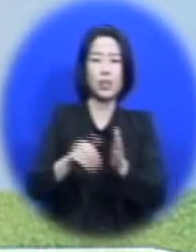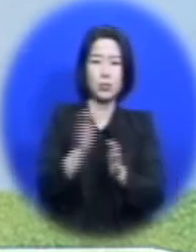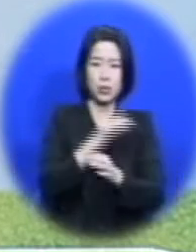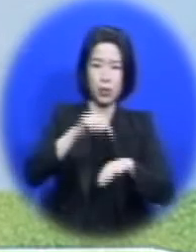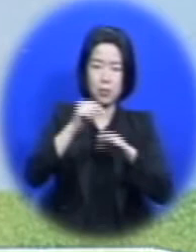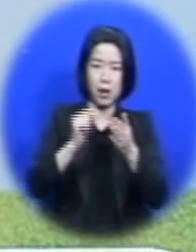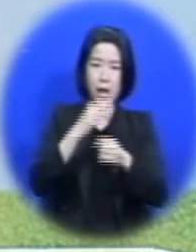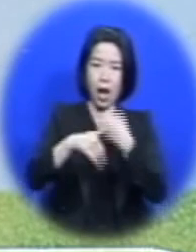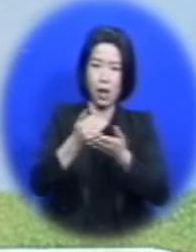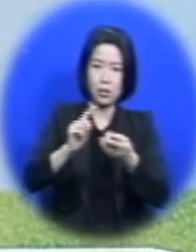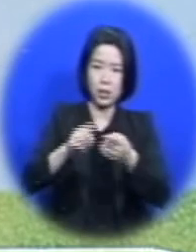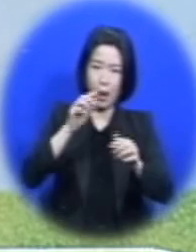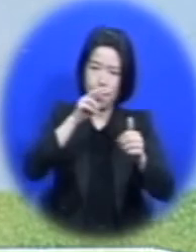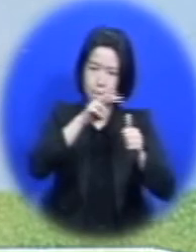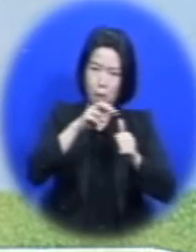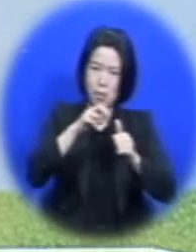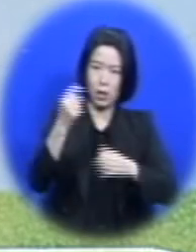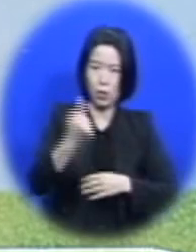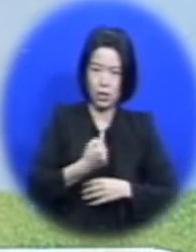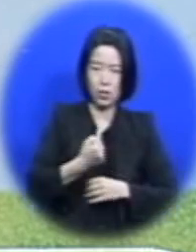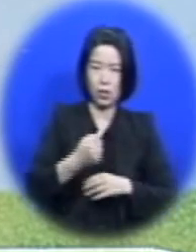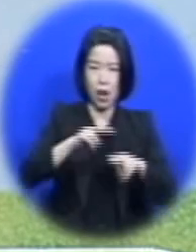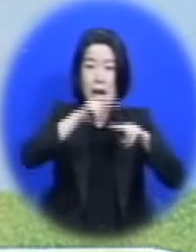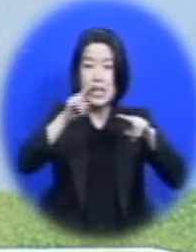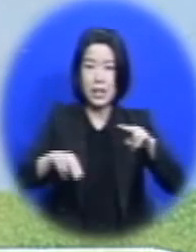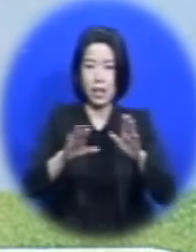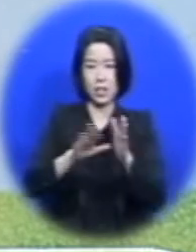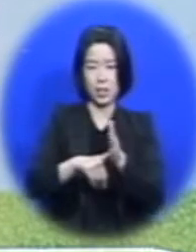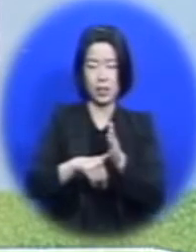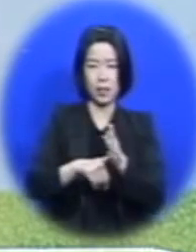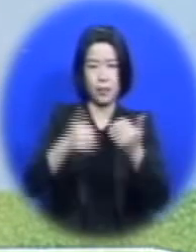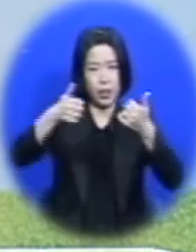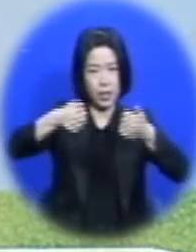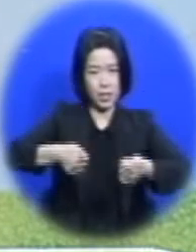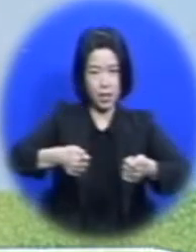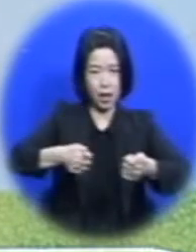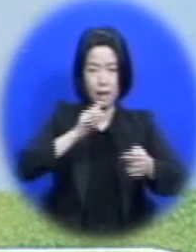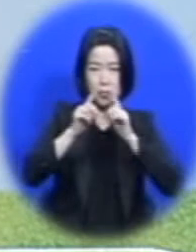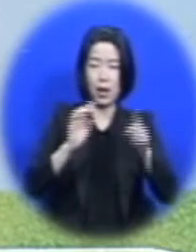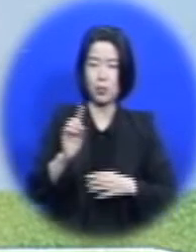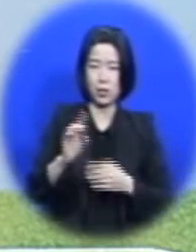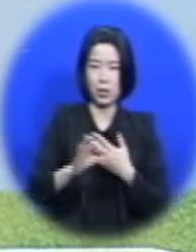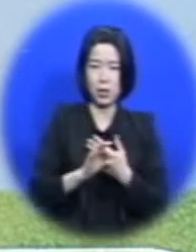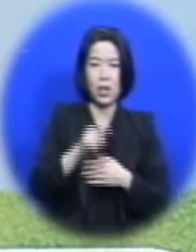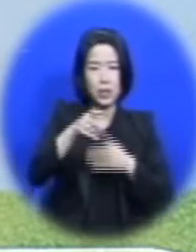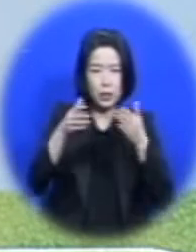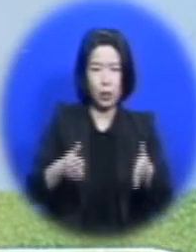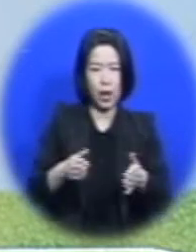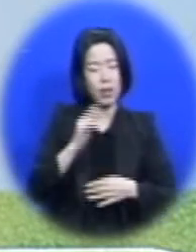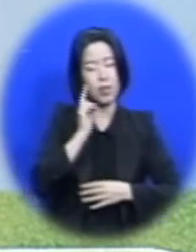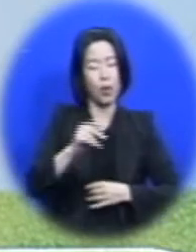하나님에 대한 원망이 들어오셔서 은퇴 하실때 인사를 하시라고 그랬더니 그 동안의 넘어